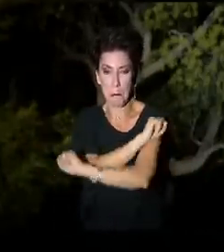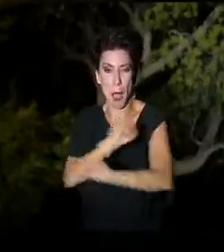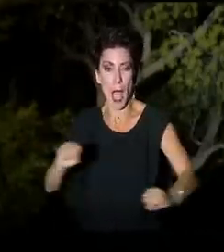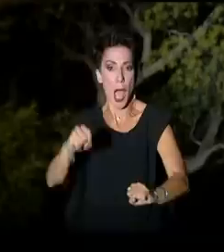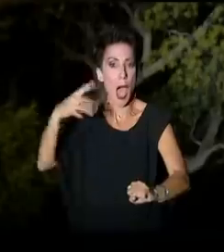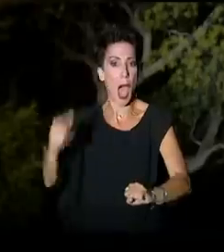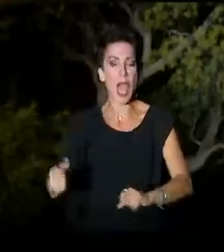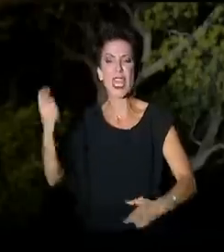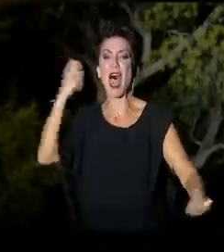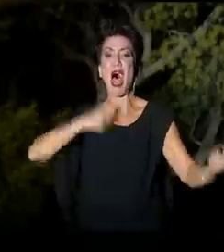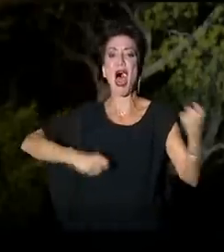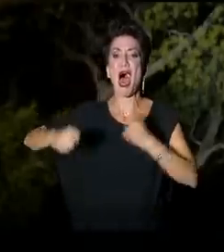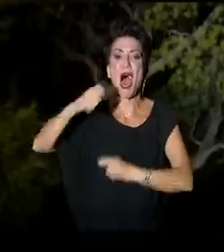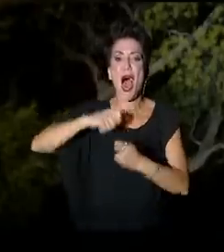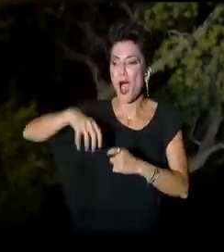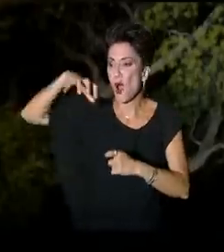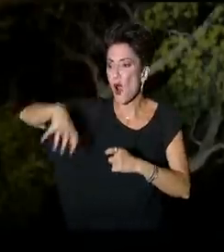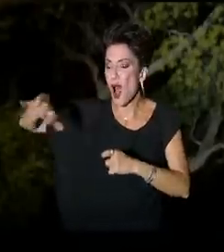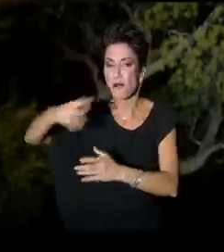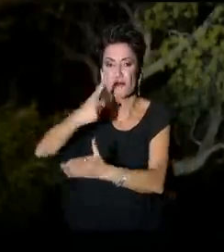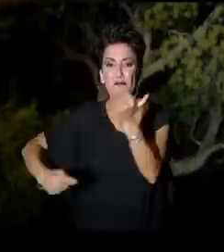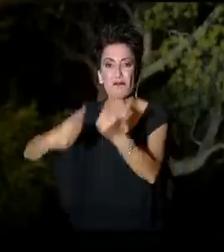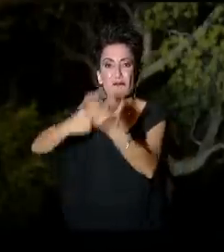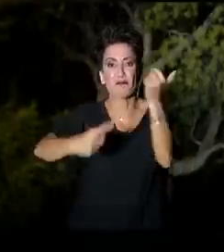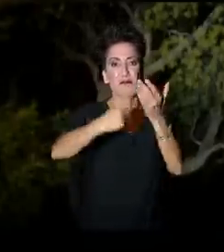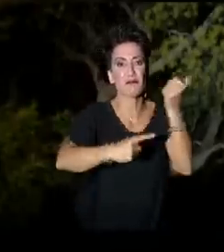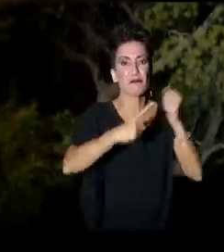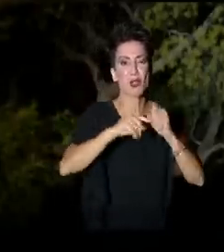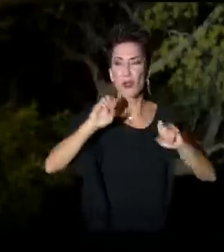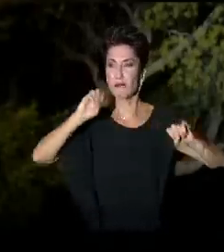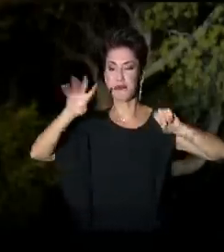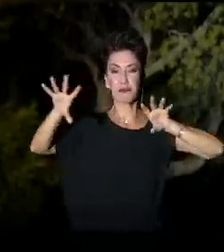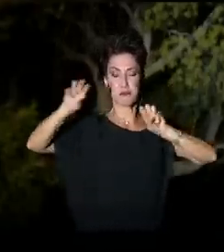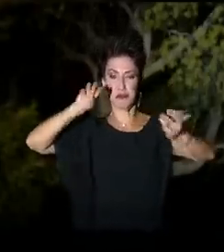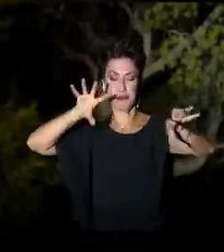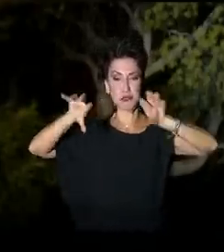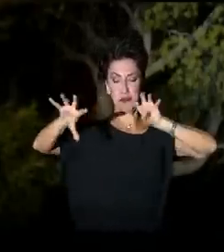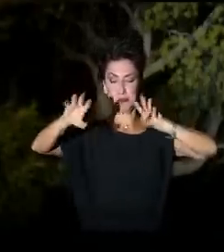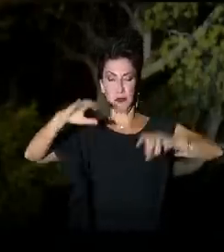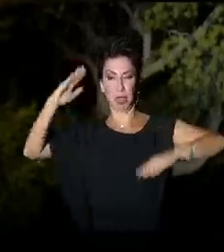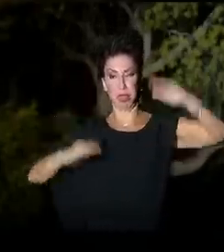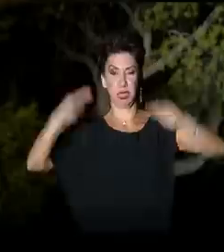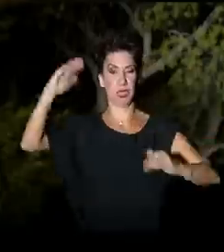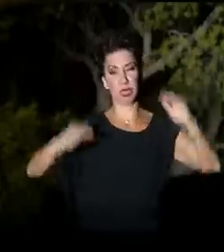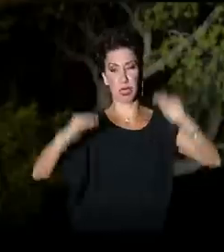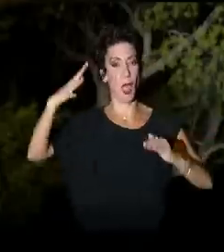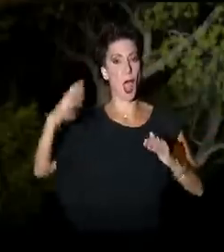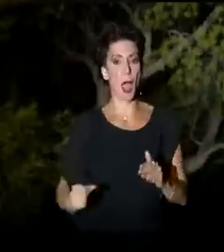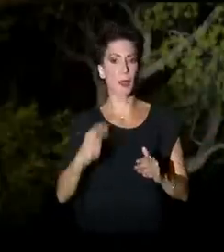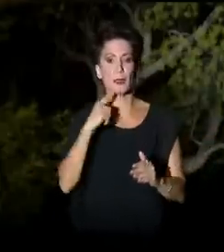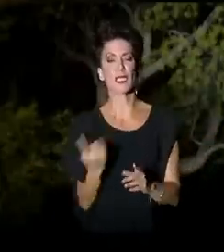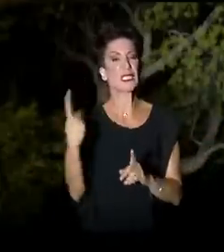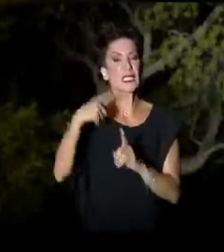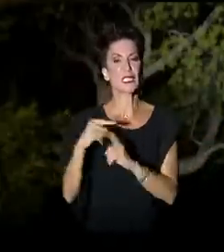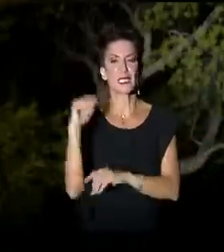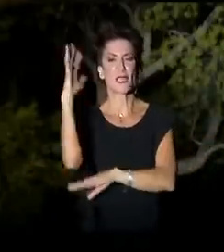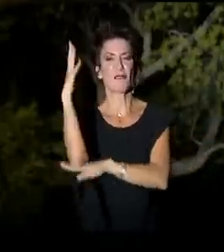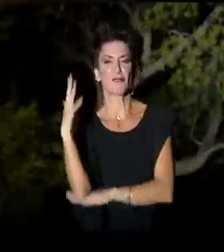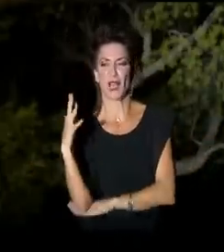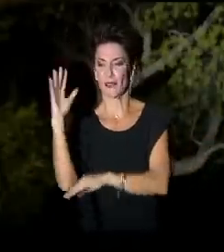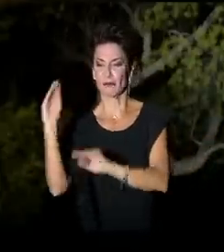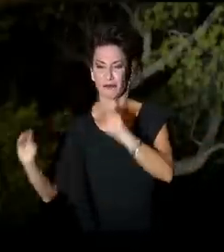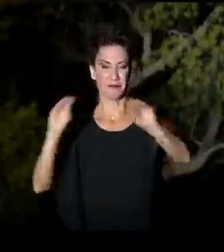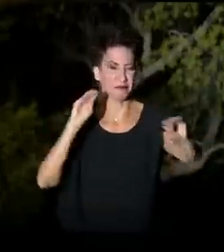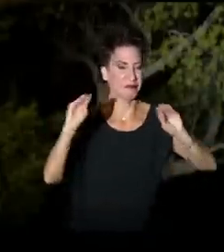αγορά, κακή στόχευση φωτιστικών, ανομοιόμορφη ένταση στο φωτισμό, φύτευση που παρεμπόδιζε τις δέσμες φωτός,